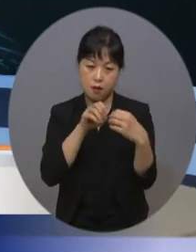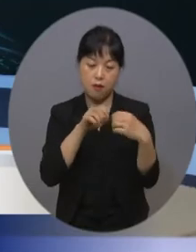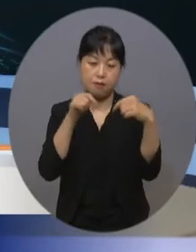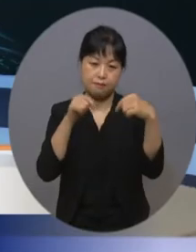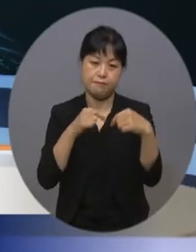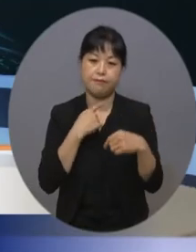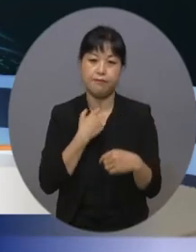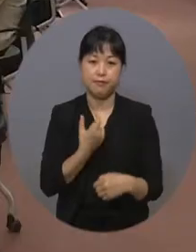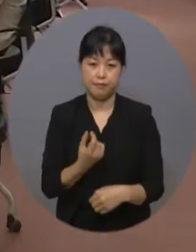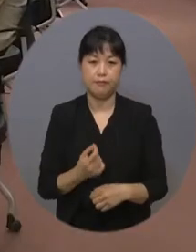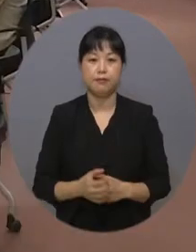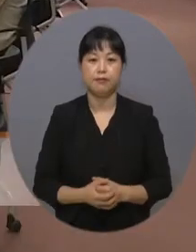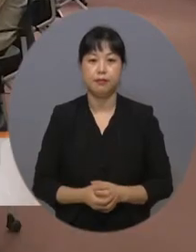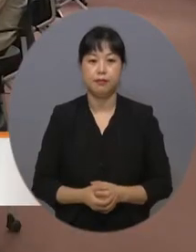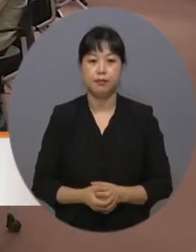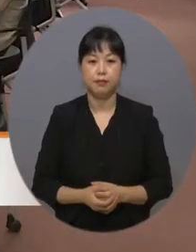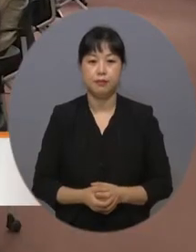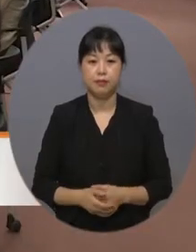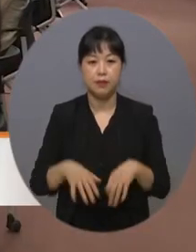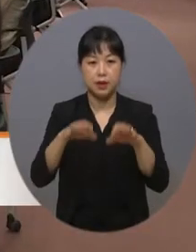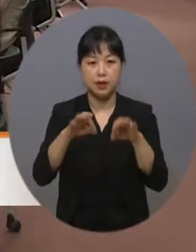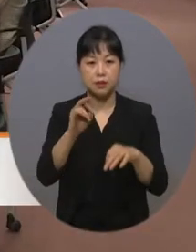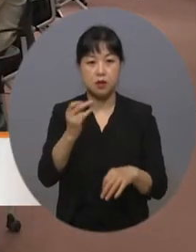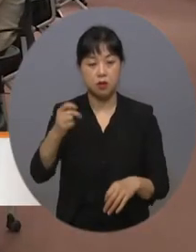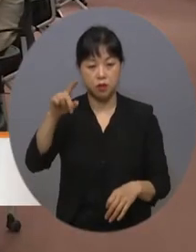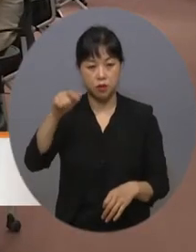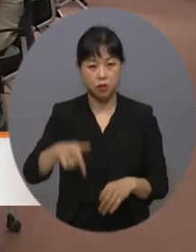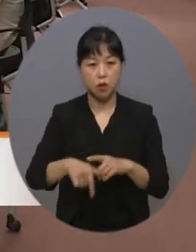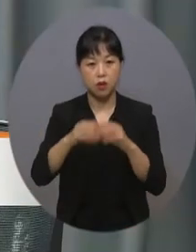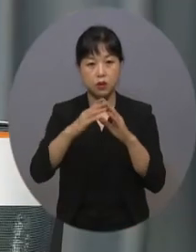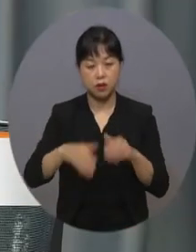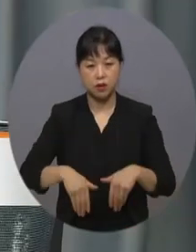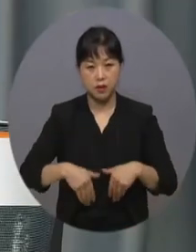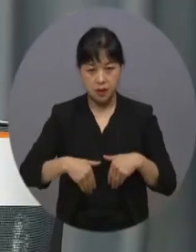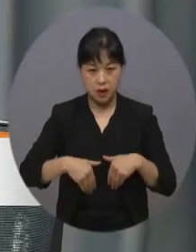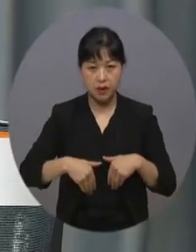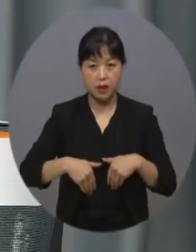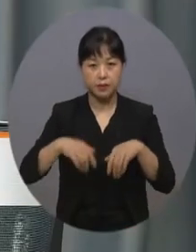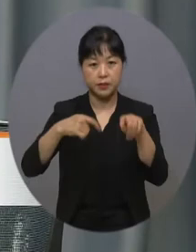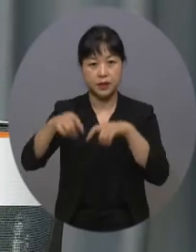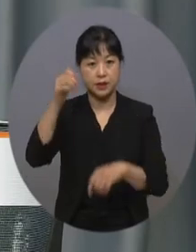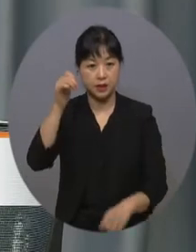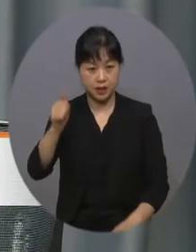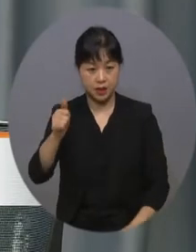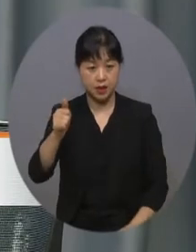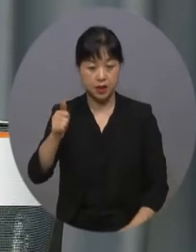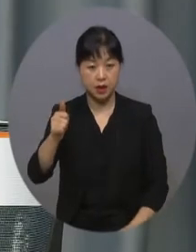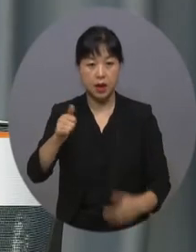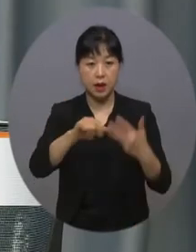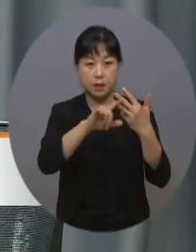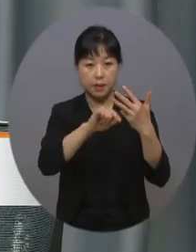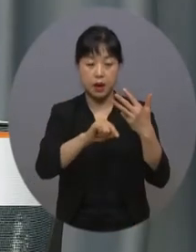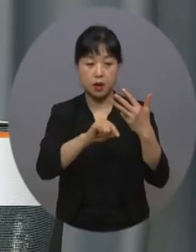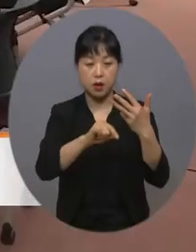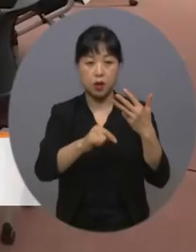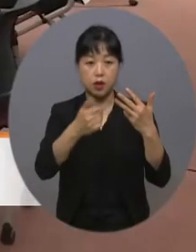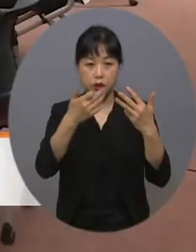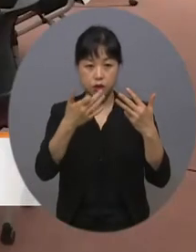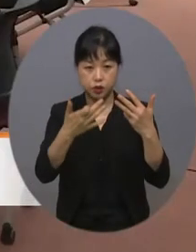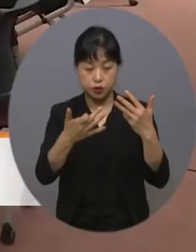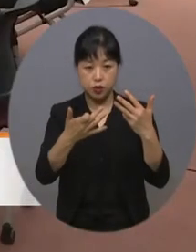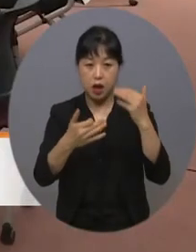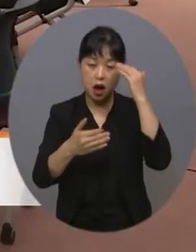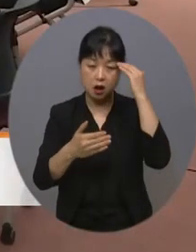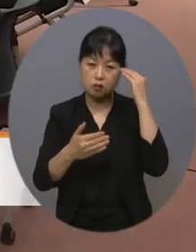가졌습니다. 김영록 전라남도지사가 지난 19일 한국여성경제인협회 전남지회 회원들과